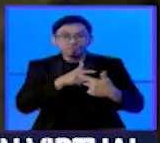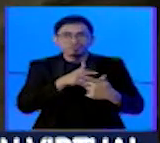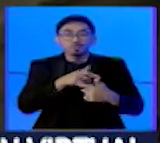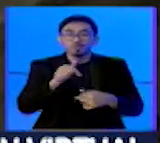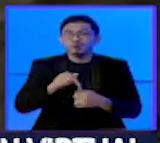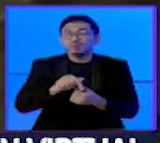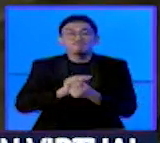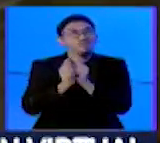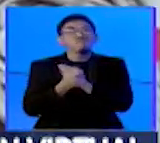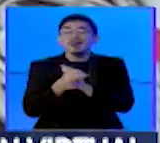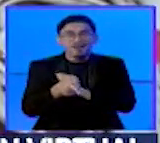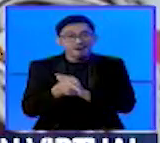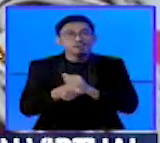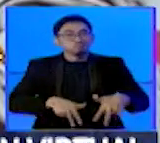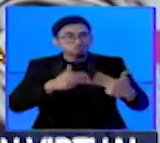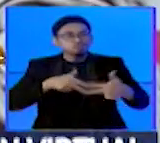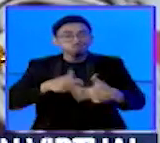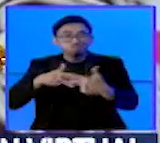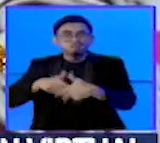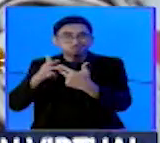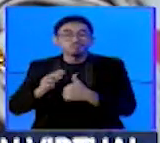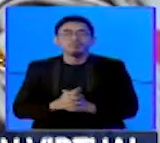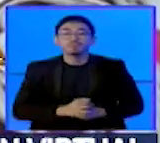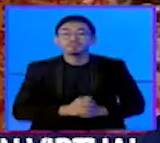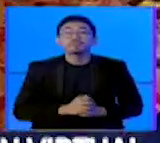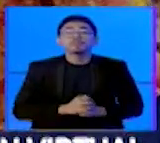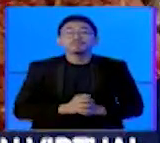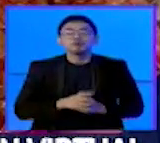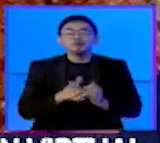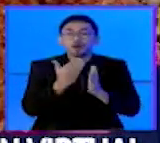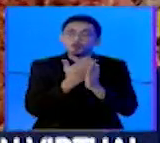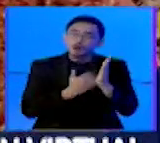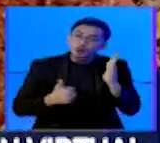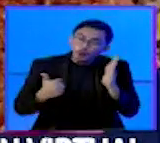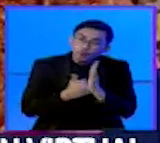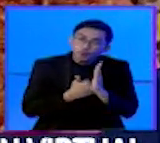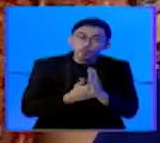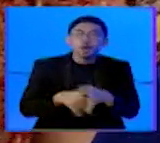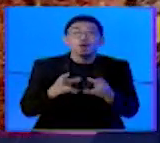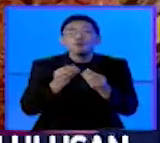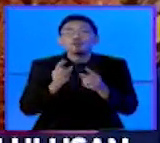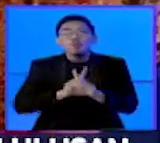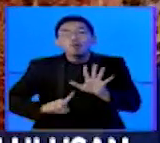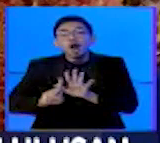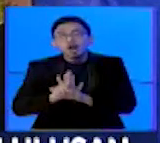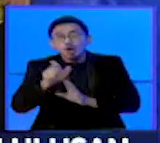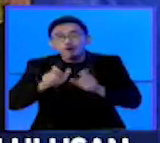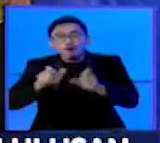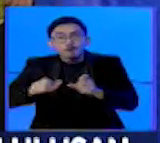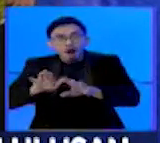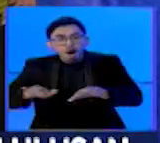dengan peralatan menunjang. Untuk mematuhi protokol kesehatan, hanya perwakilan siswa berprestasi yang diundang hadir di